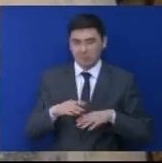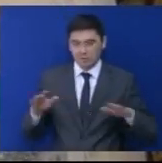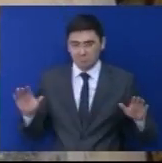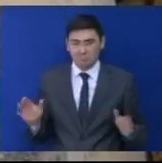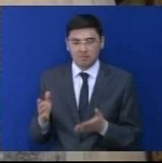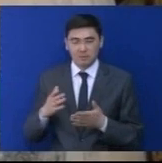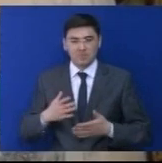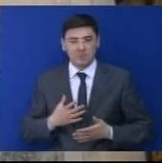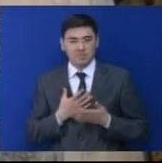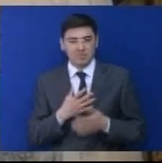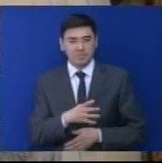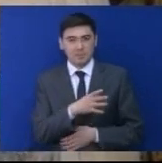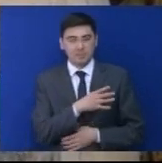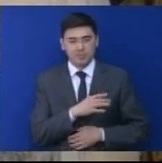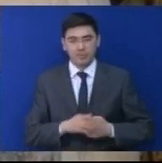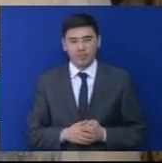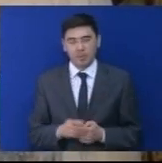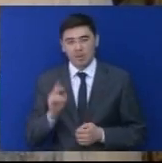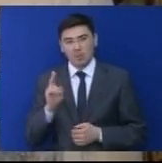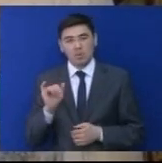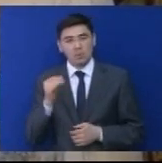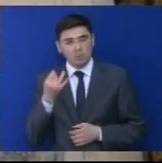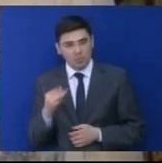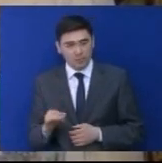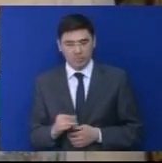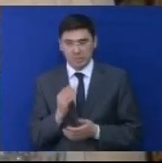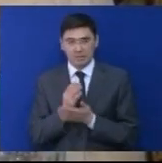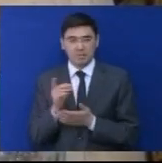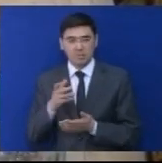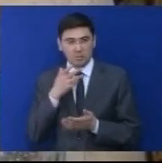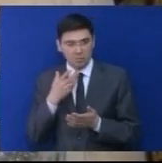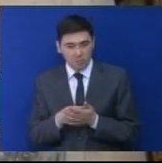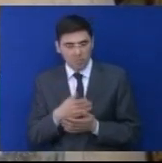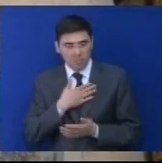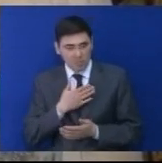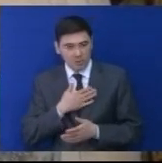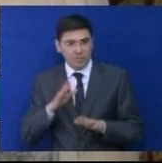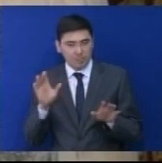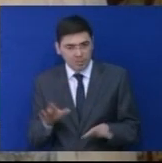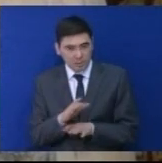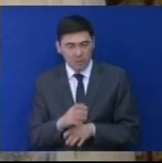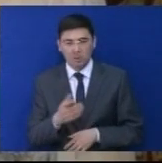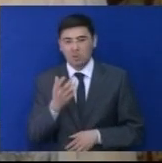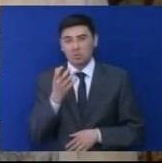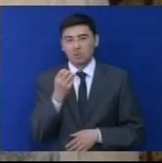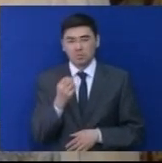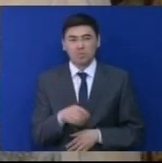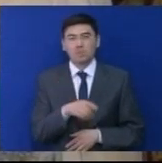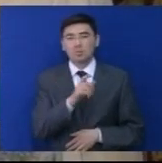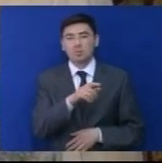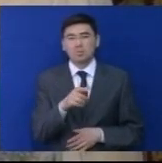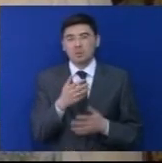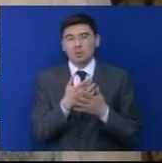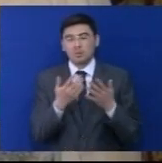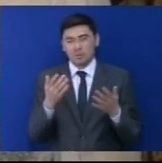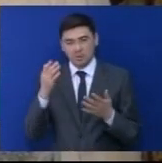Здесь исполняются песни разных жанров – кюи. В программе есть мои собственные песни. Кроме того, перед зрителями на большой сцене выступают и показывают